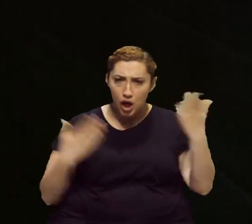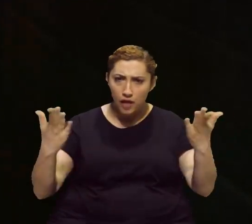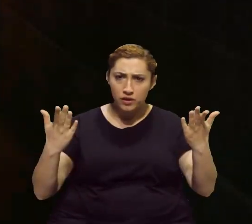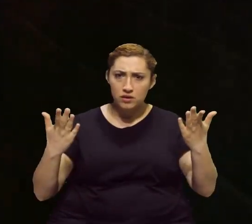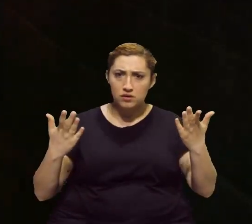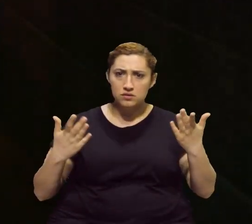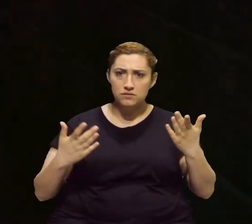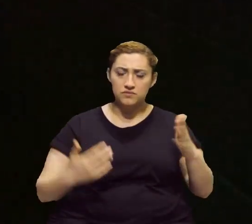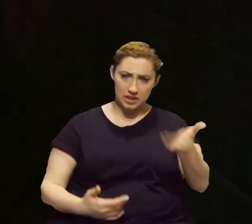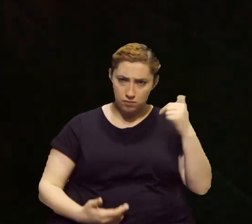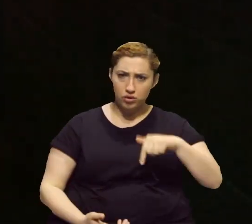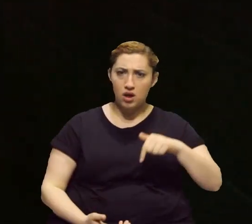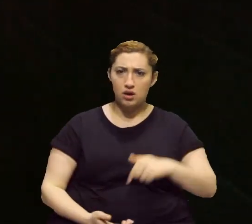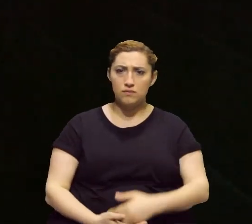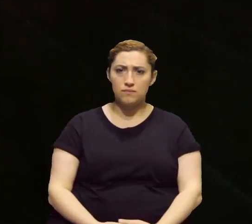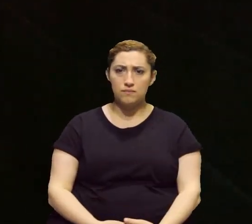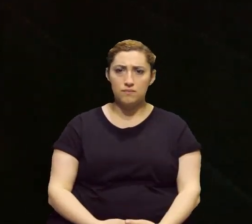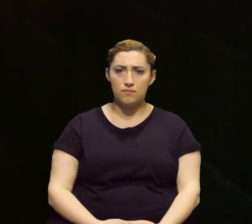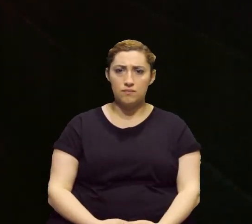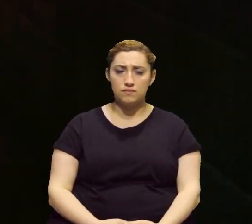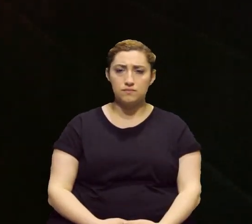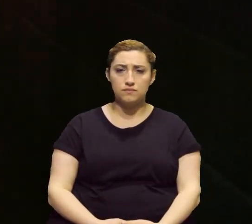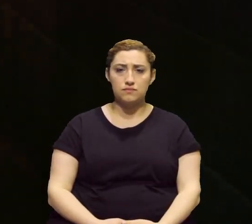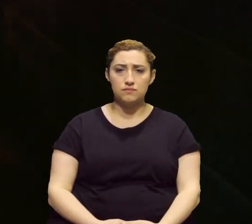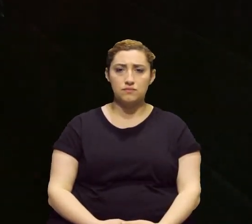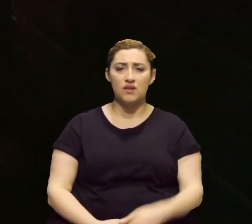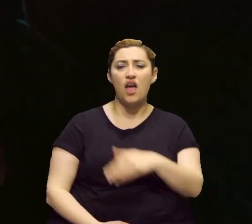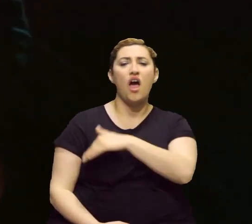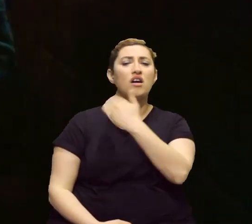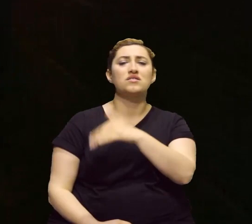Lan! Yasana buraya! Copunu çıkardı.